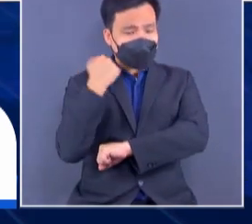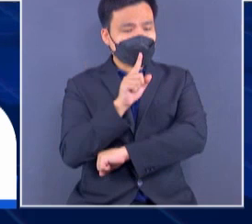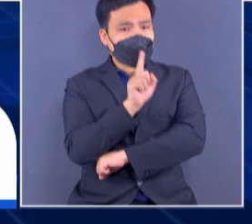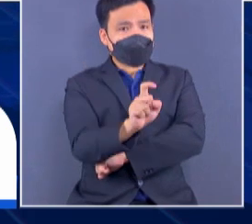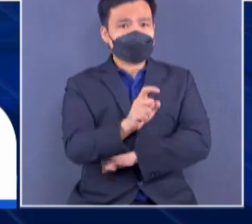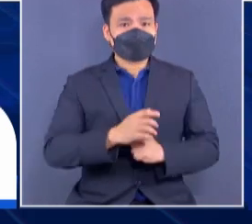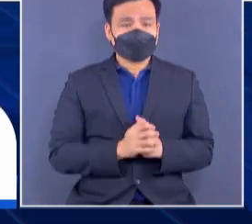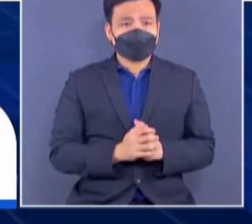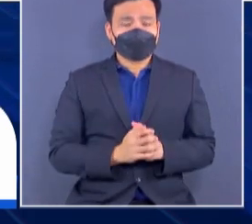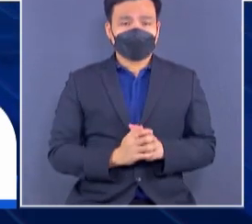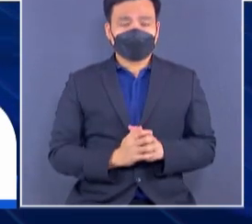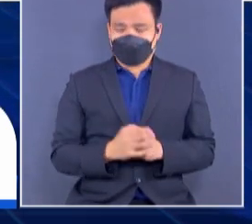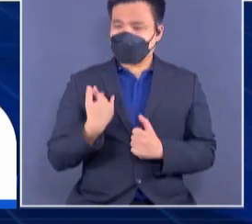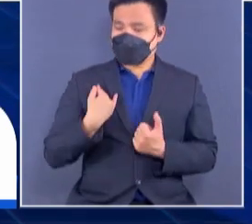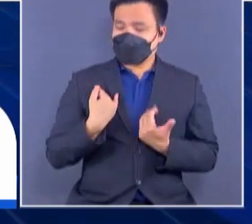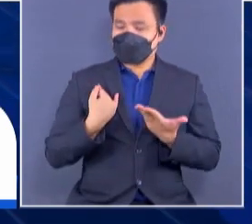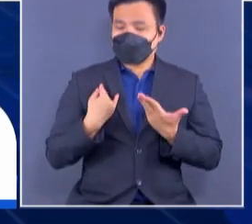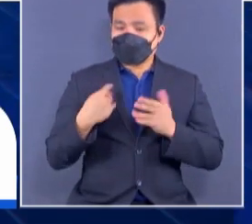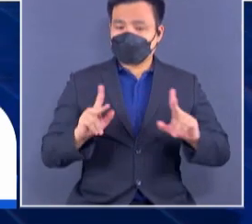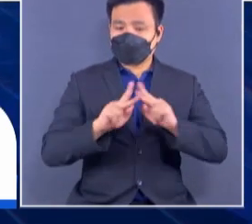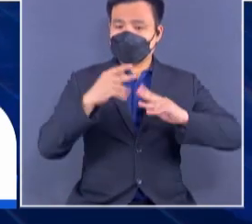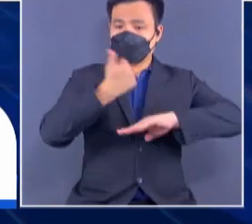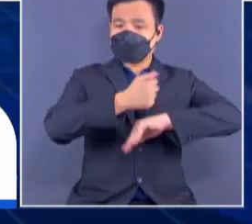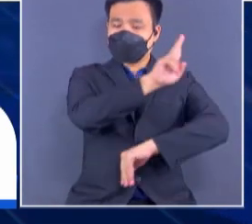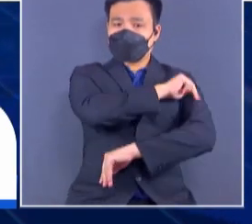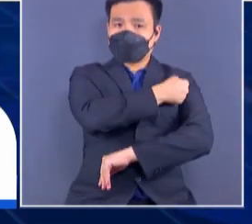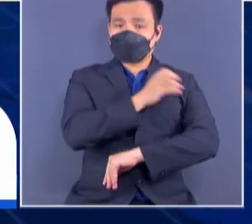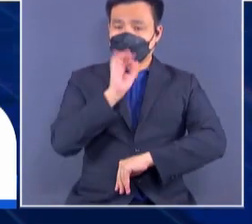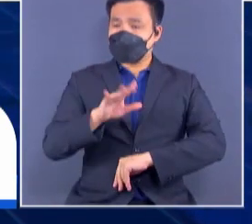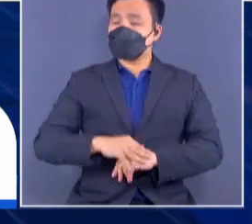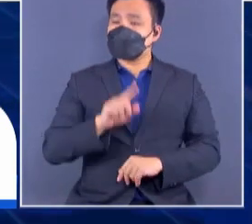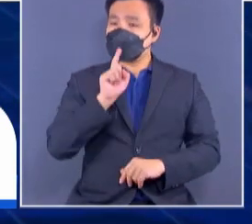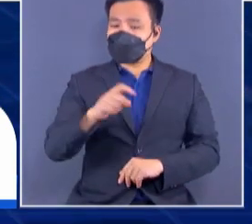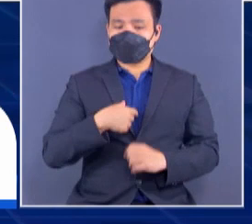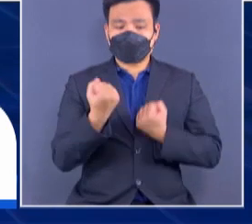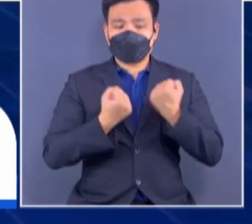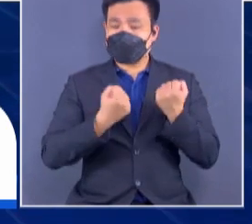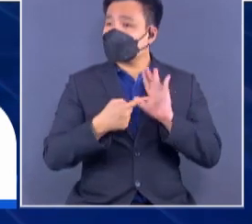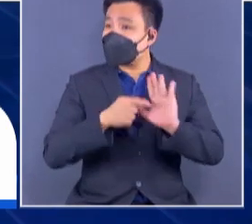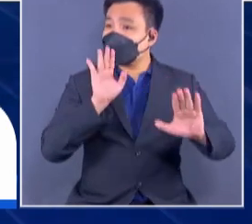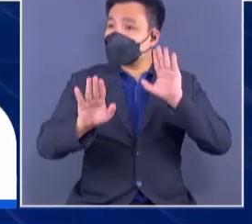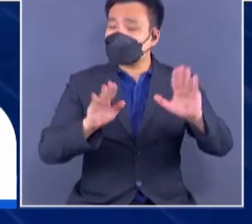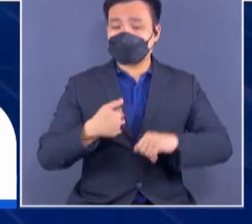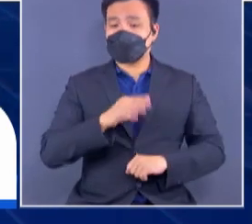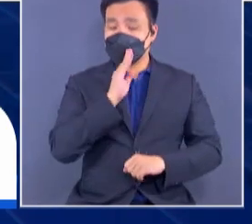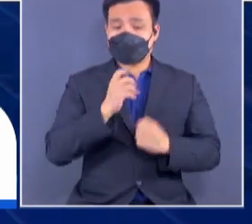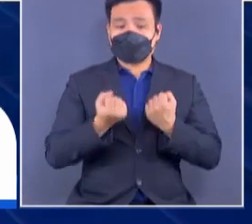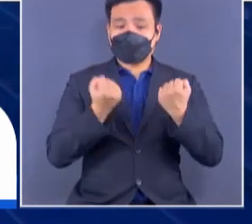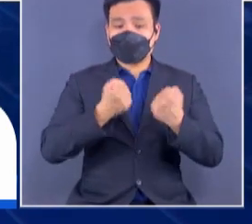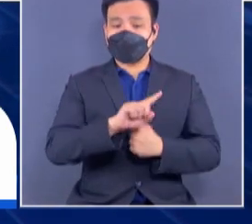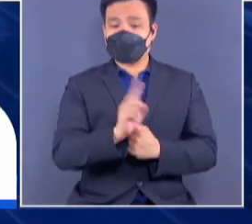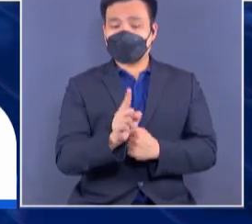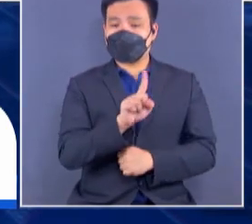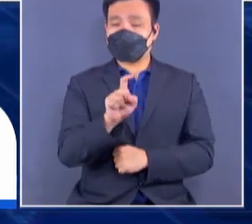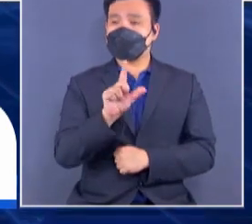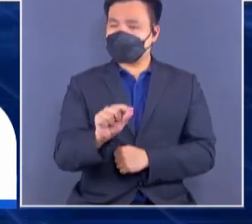สาธารณสุขนายอนุทินก็ย้อนถามไปว่าหากขับรถเกิน120กิโลเมตรต่อชั่วโมงบนทางด่วนคนจับคือ